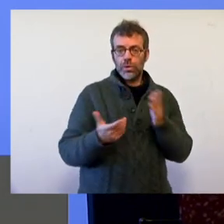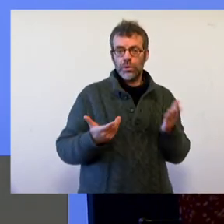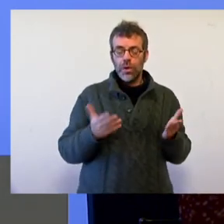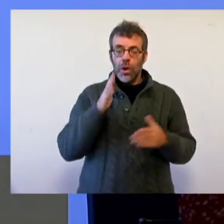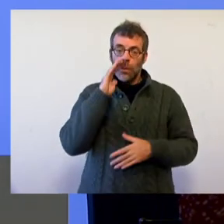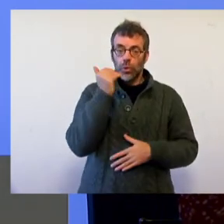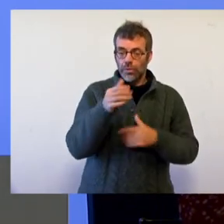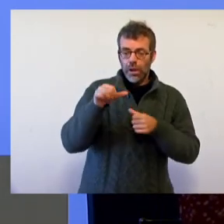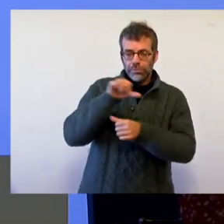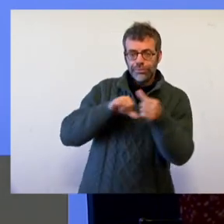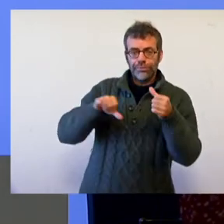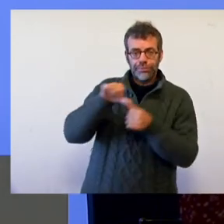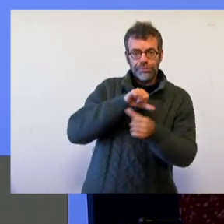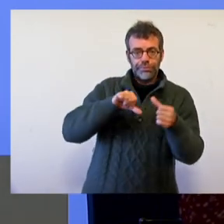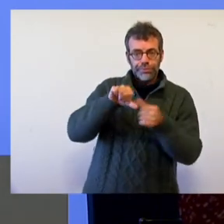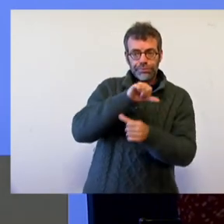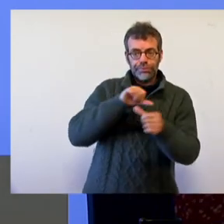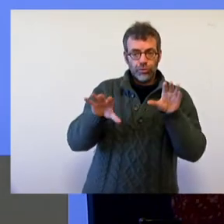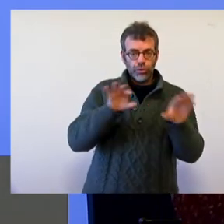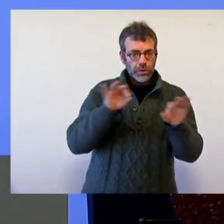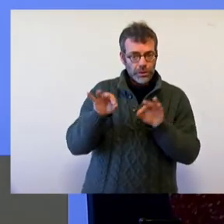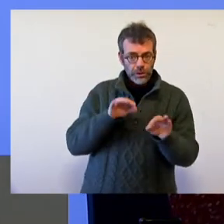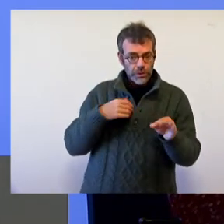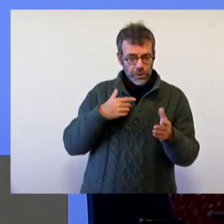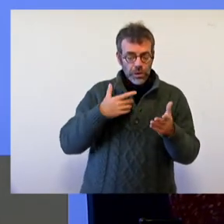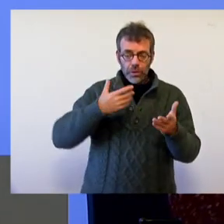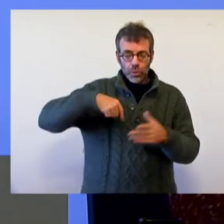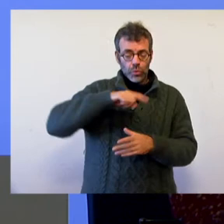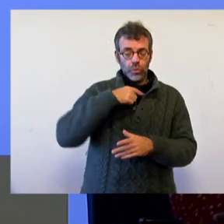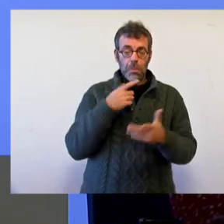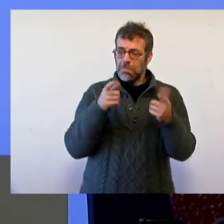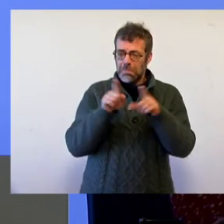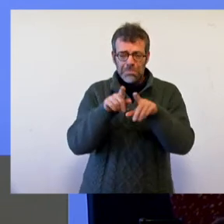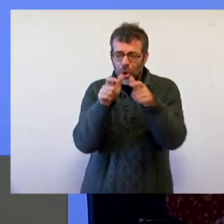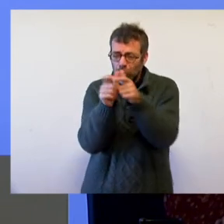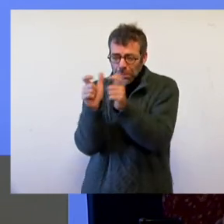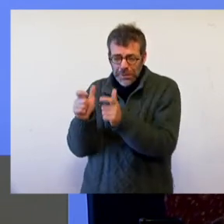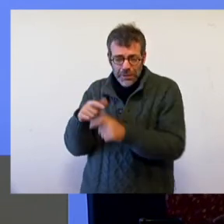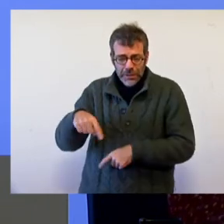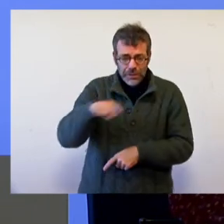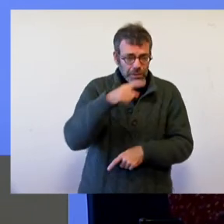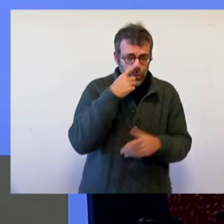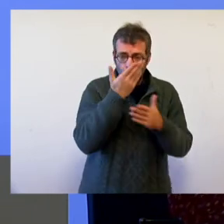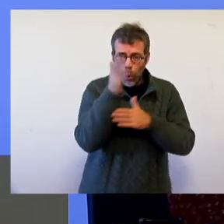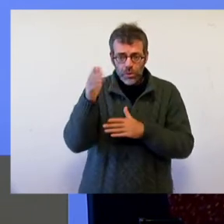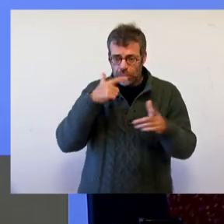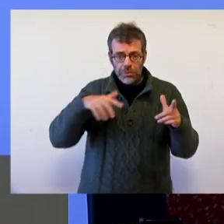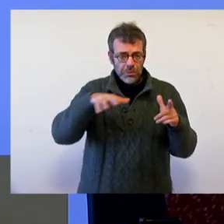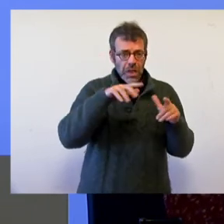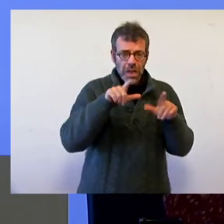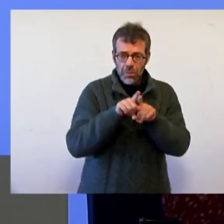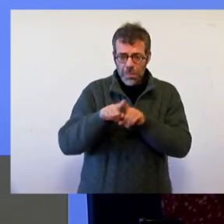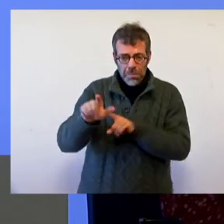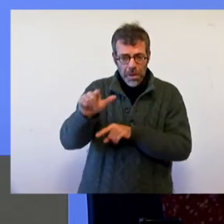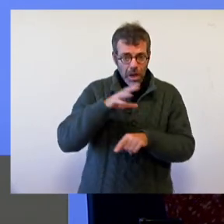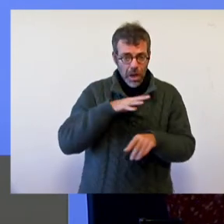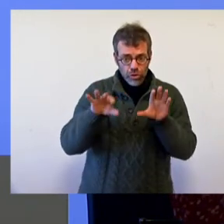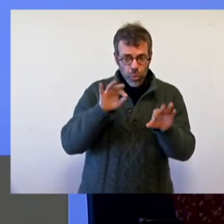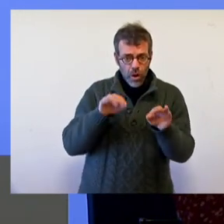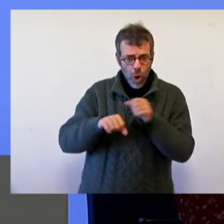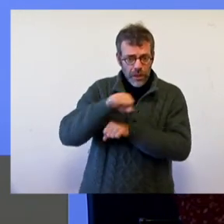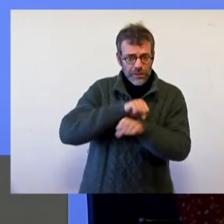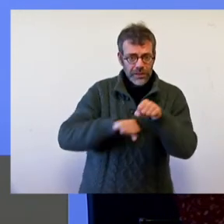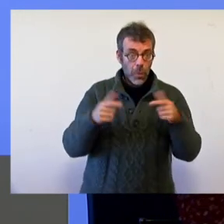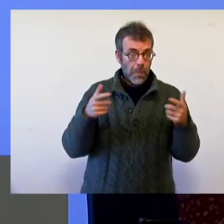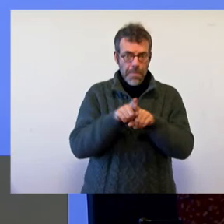publics, au demeurant, comme dans d'autres entreprises. Mais systématiquement, de manière très réactive, la collectivité a cherché